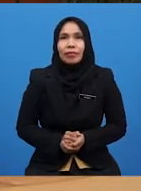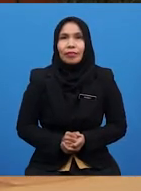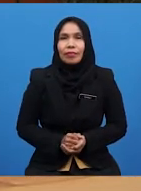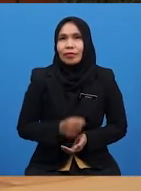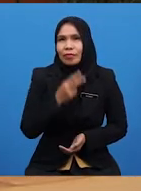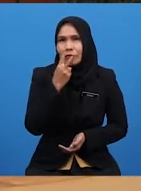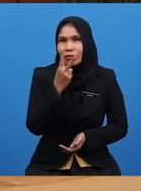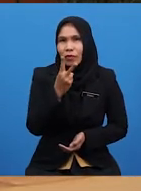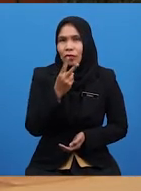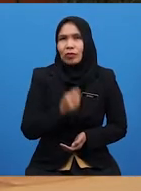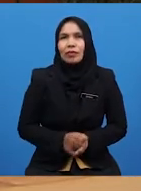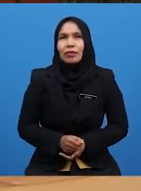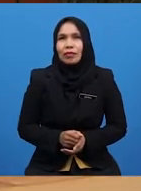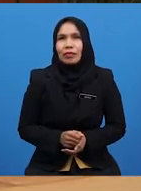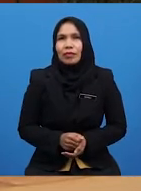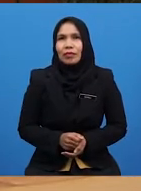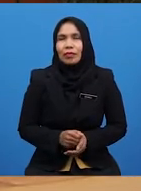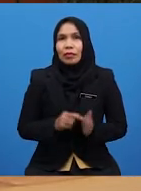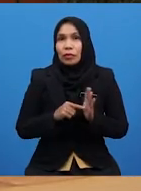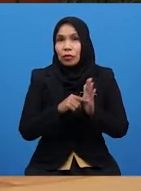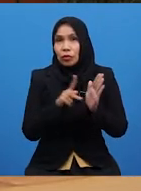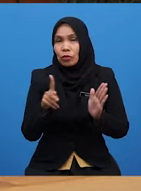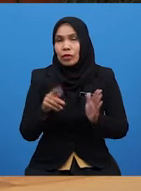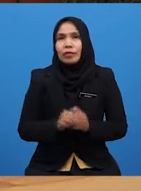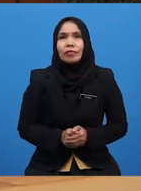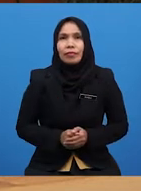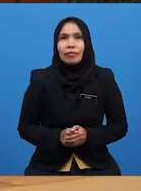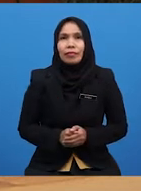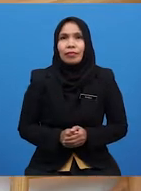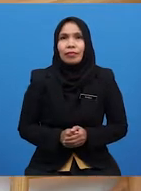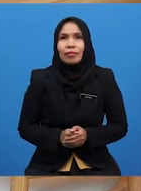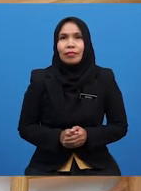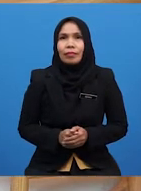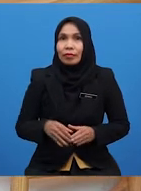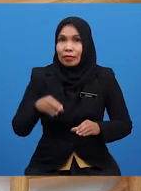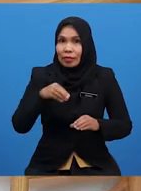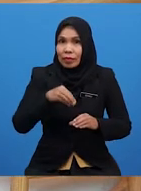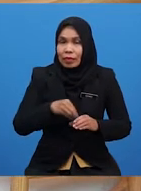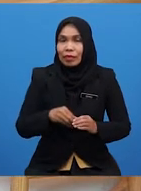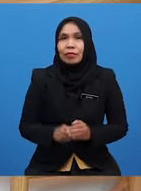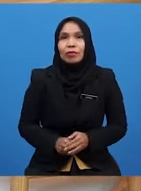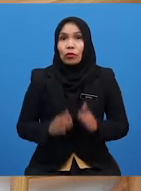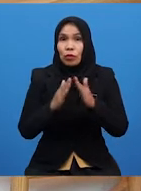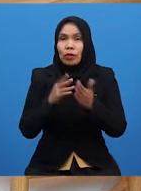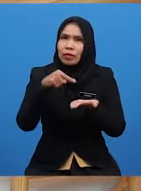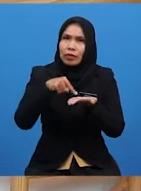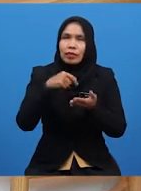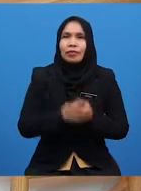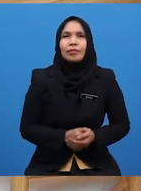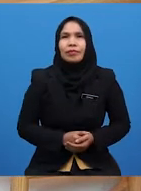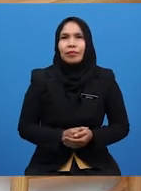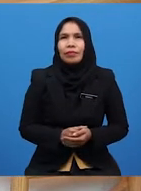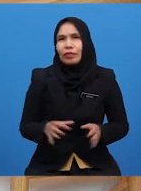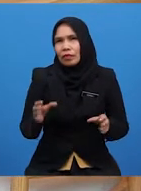Hai bisul menunjukkan salah satu ruang dalam kediaman ini Hai dapat dilihat